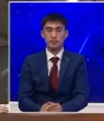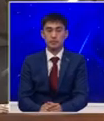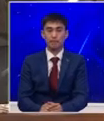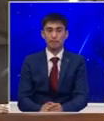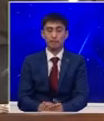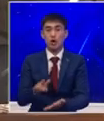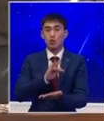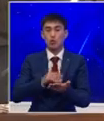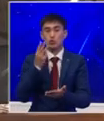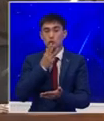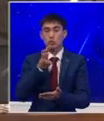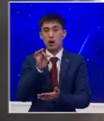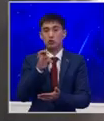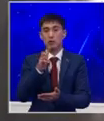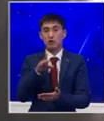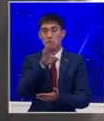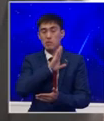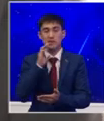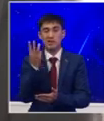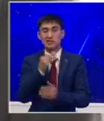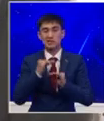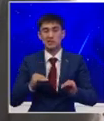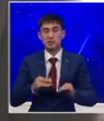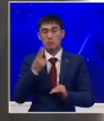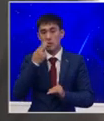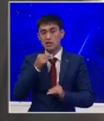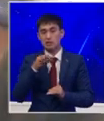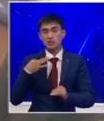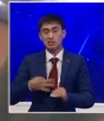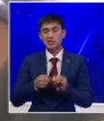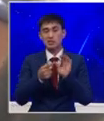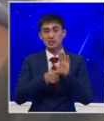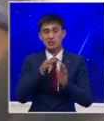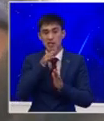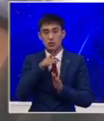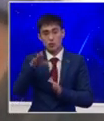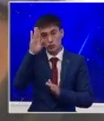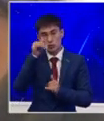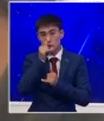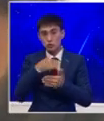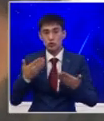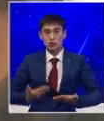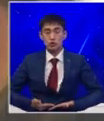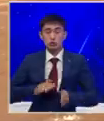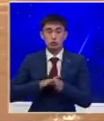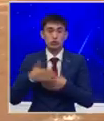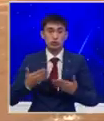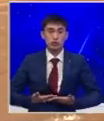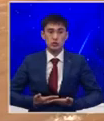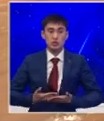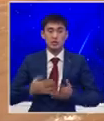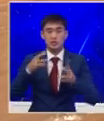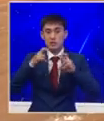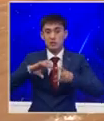Жительница города Уштубе Бахыджи Махметова – мать троих детей. Ее младшему сыну 17 лет. Однако юноша не может жить полноценной жизнью. Диагноз